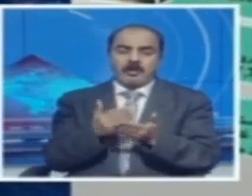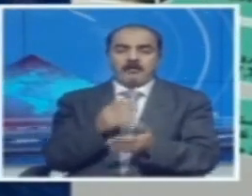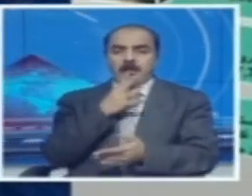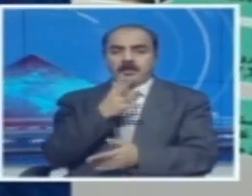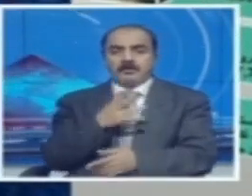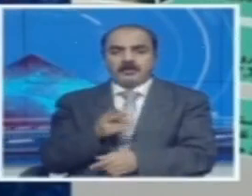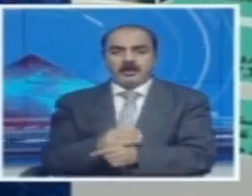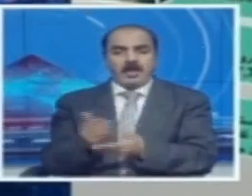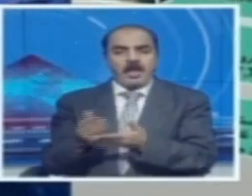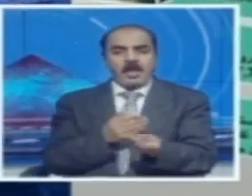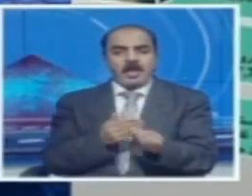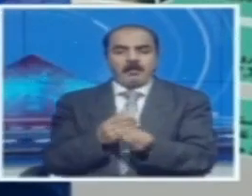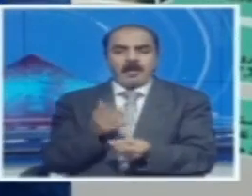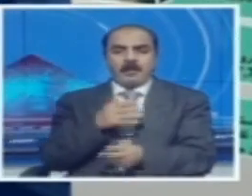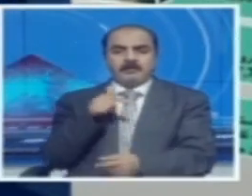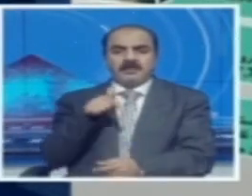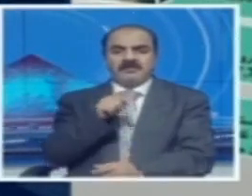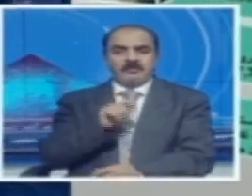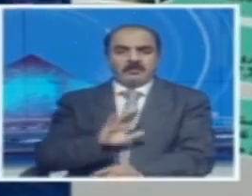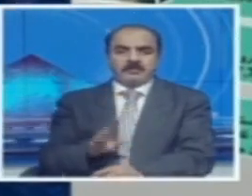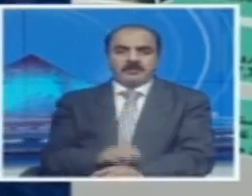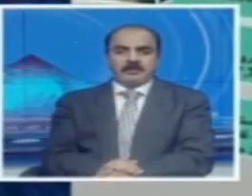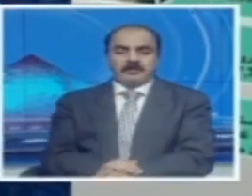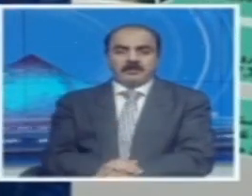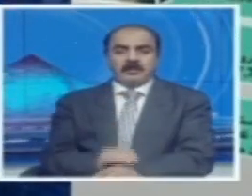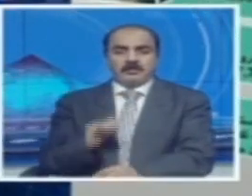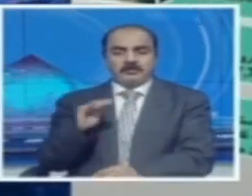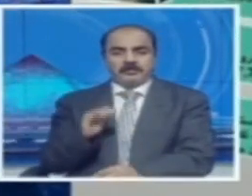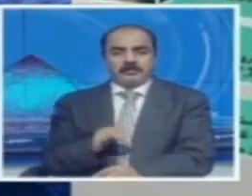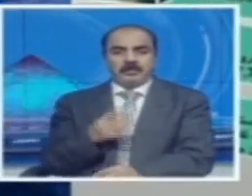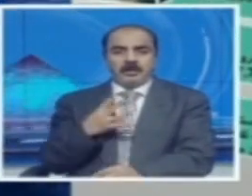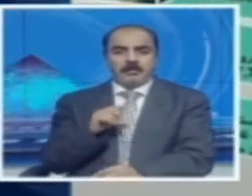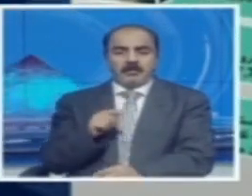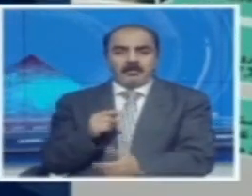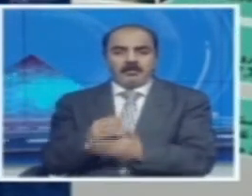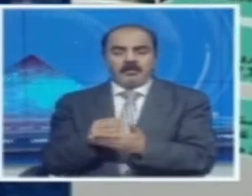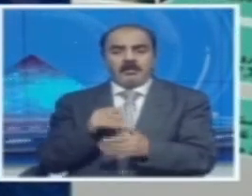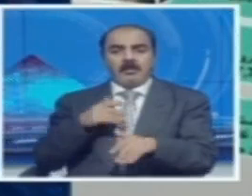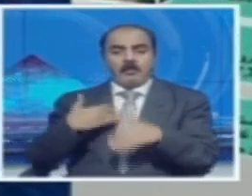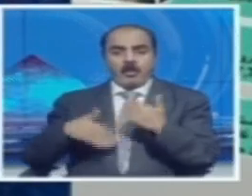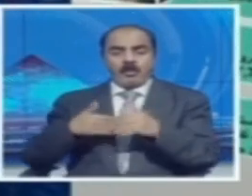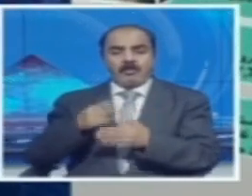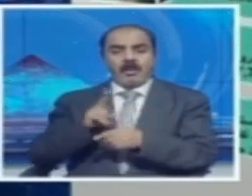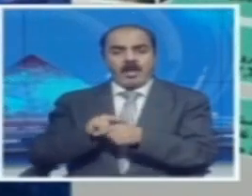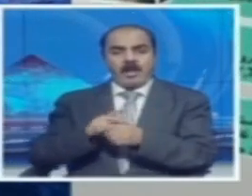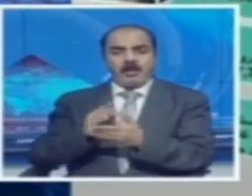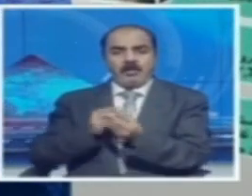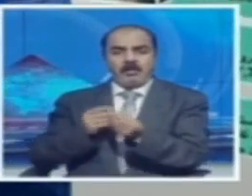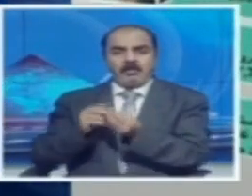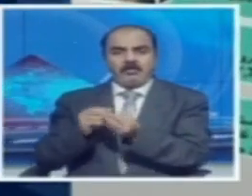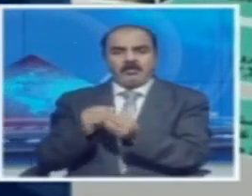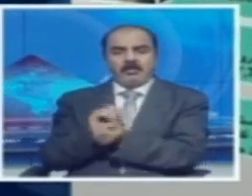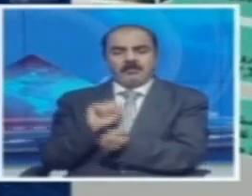تسدد خلال 4 سنوات بفائدة تبلغ 6% سنويا، تنخفض إلى 4% لمتحدي